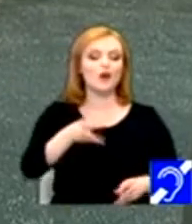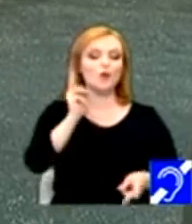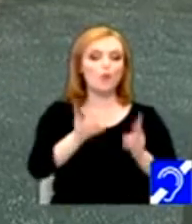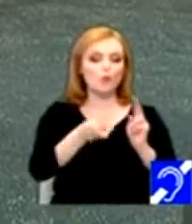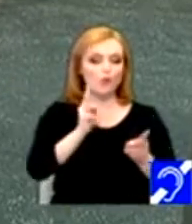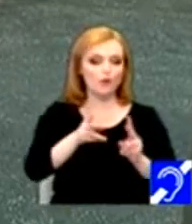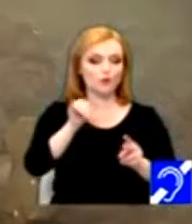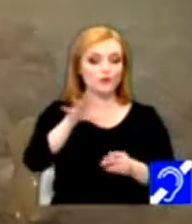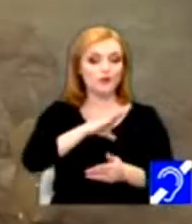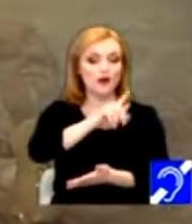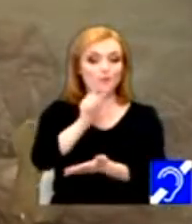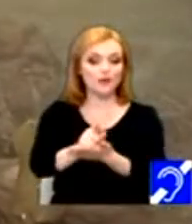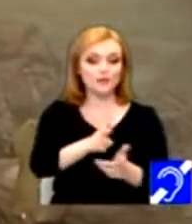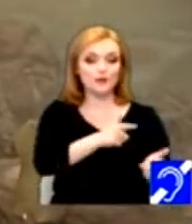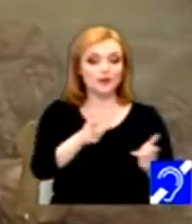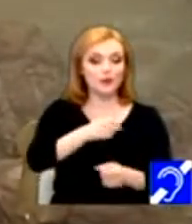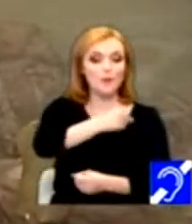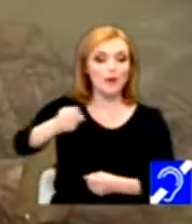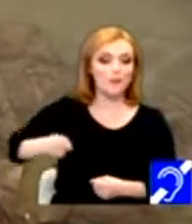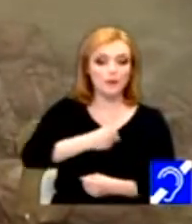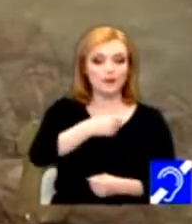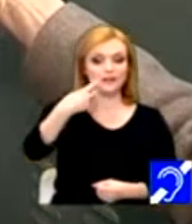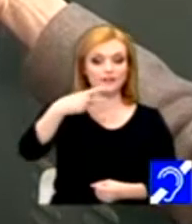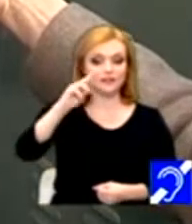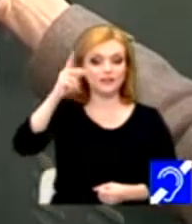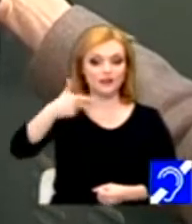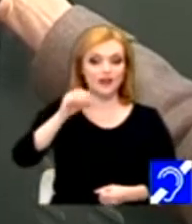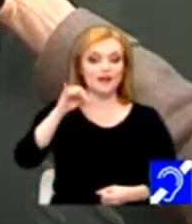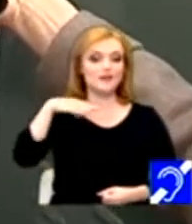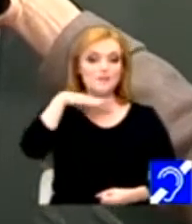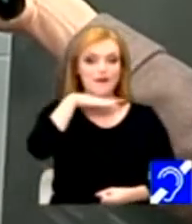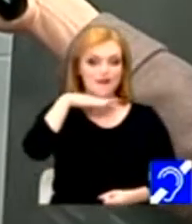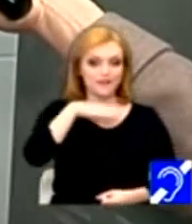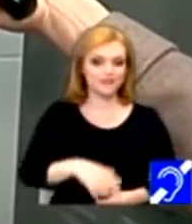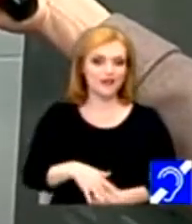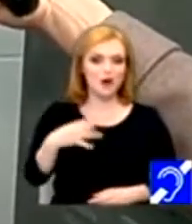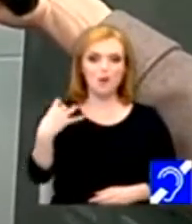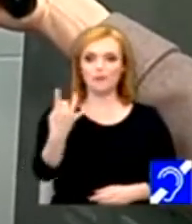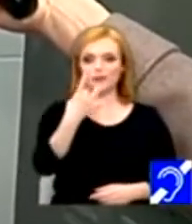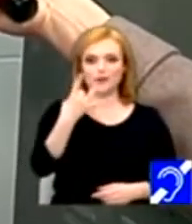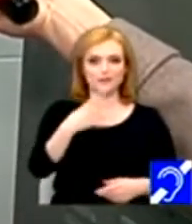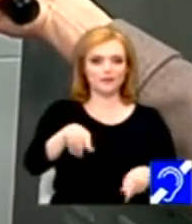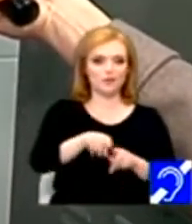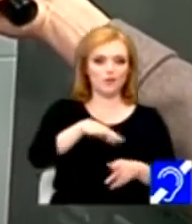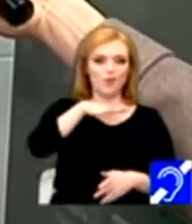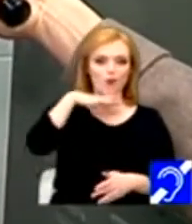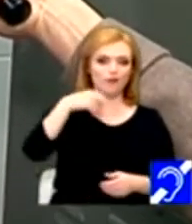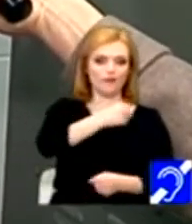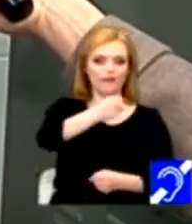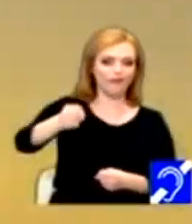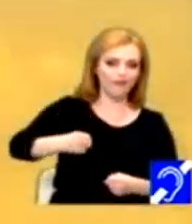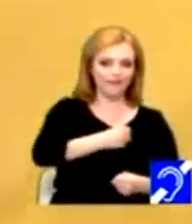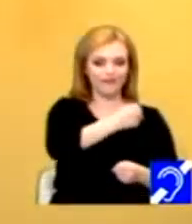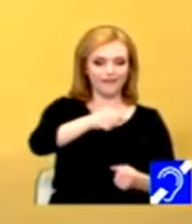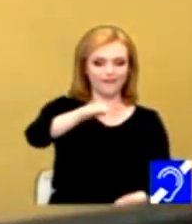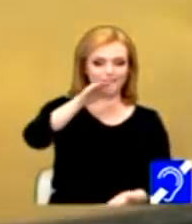de a găti friptură de pui, dar și o mămăligă de 20 de kilograme. Prima dată așa, în așa cantitate, n-am mai făcut niciodată, dar cred că ne